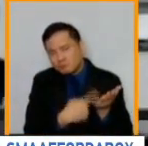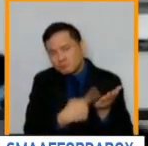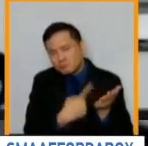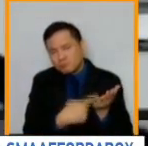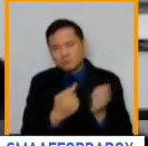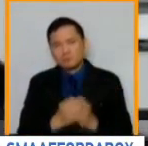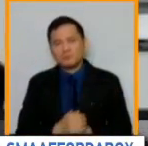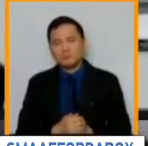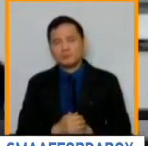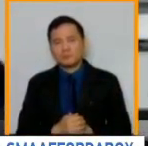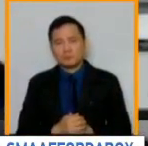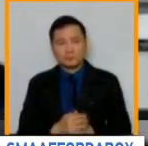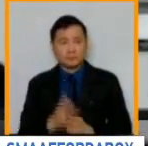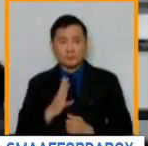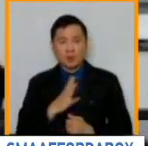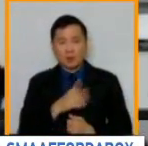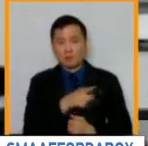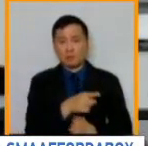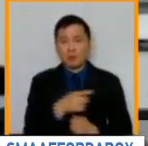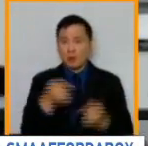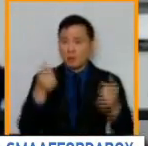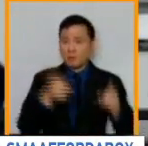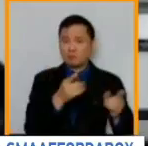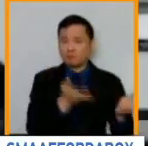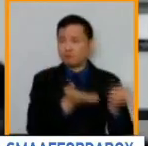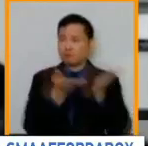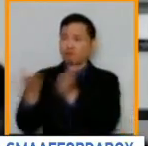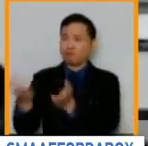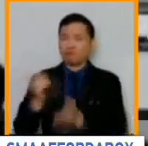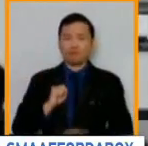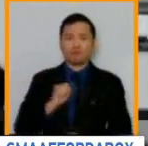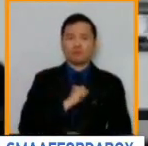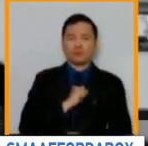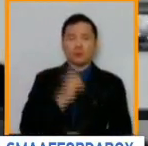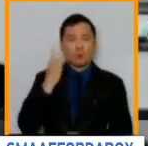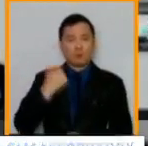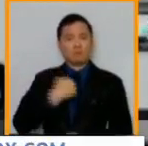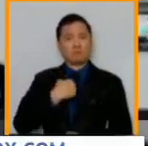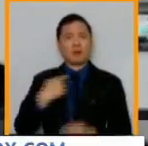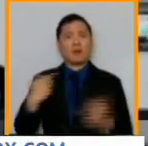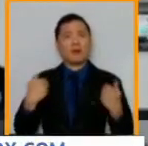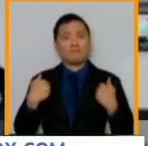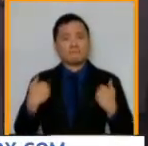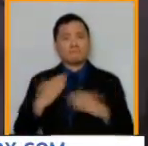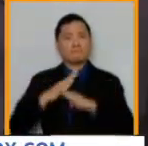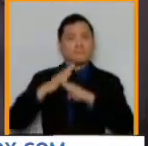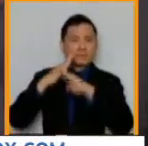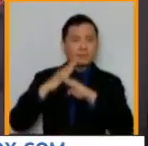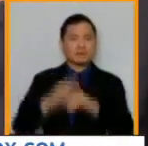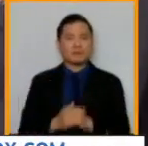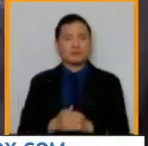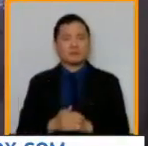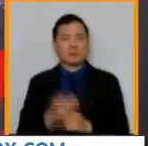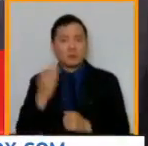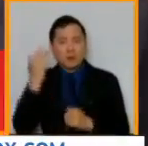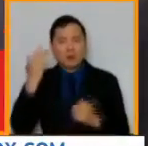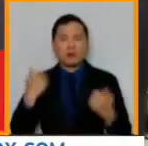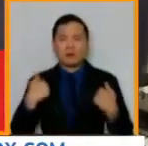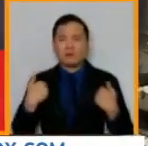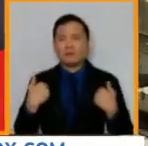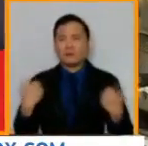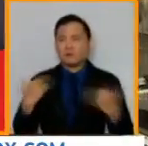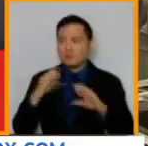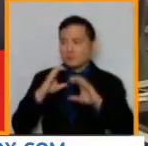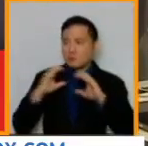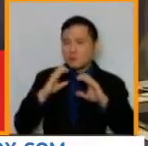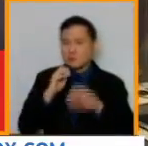Senate. Okay. Where I have protection under privileged communication. Kinumpirma ni